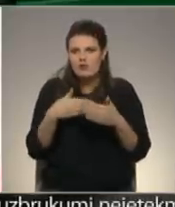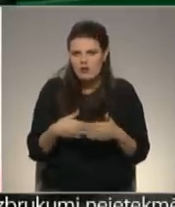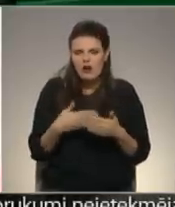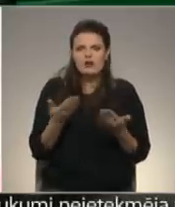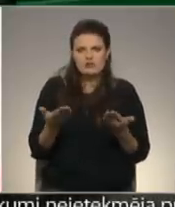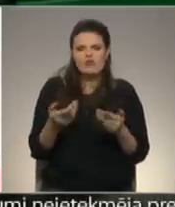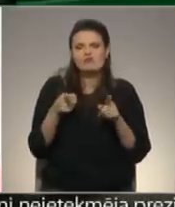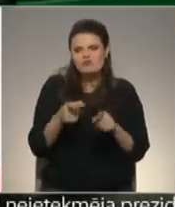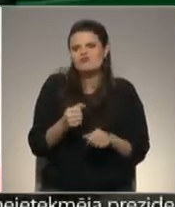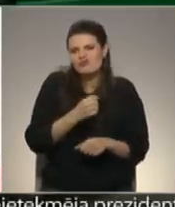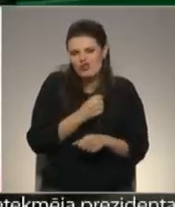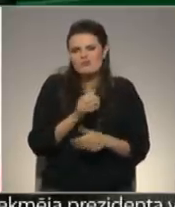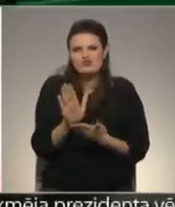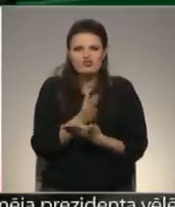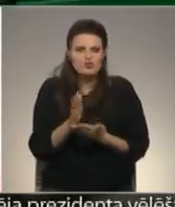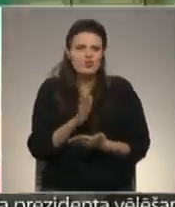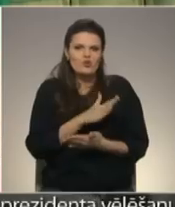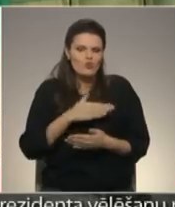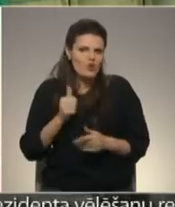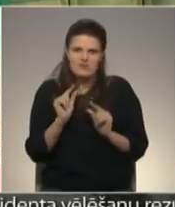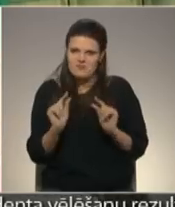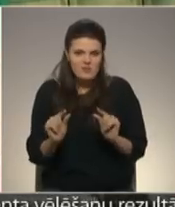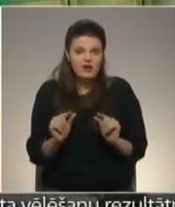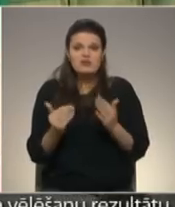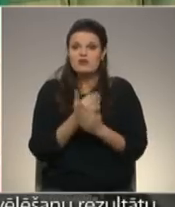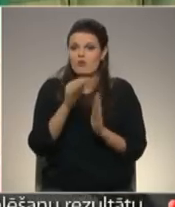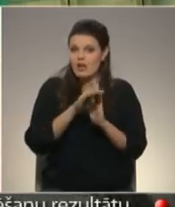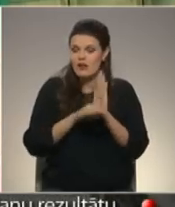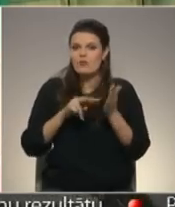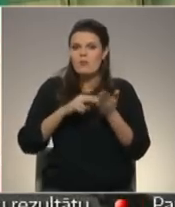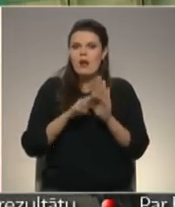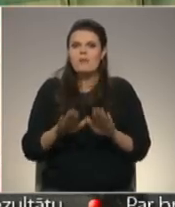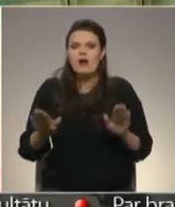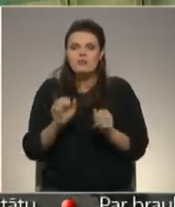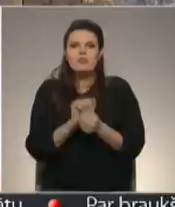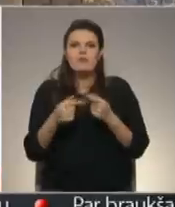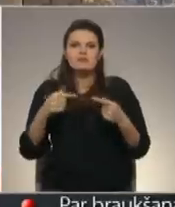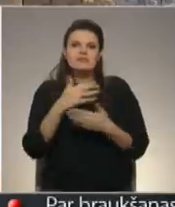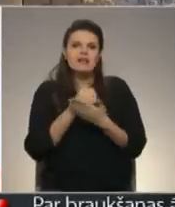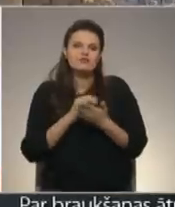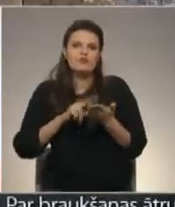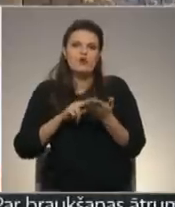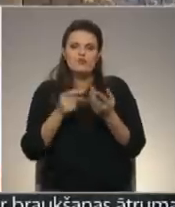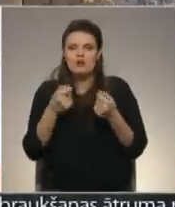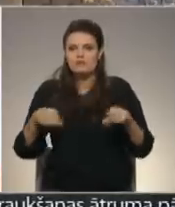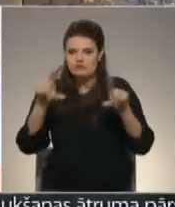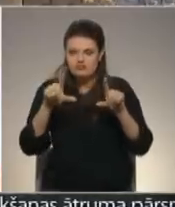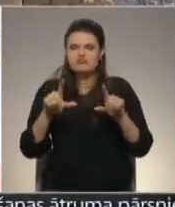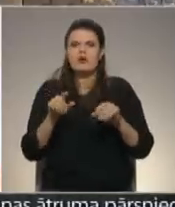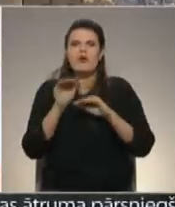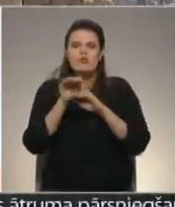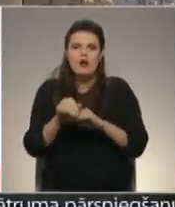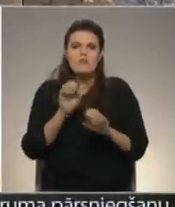tur, diemžēl, šķirošana ir ļoti gausa. Jaunais likums paredz pakāpenisku dabas resursu nodokļa likmes paaugstinājumu